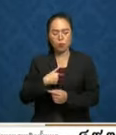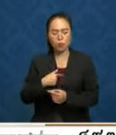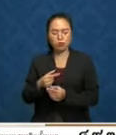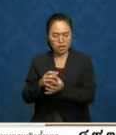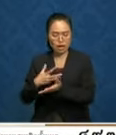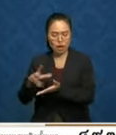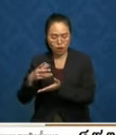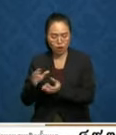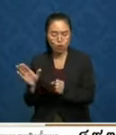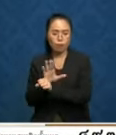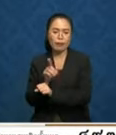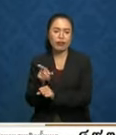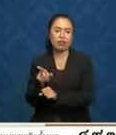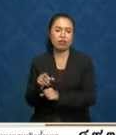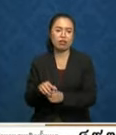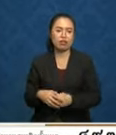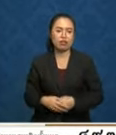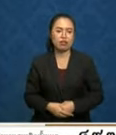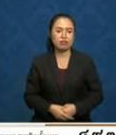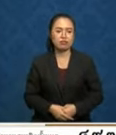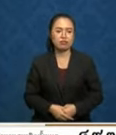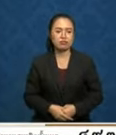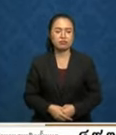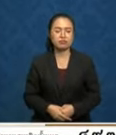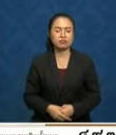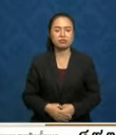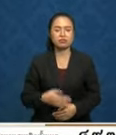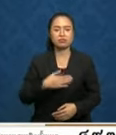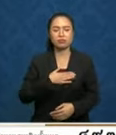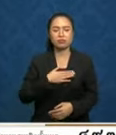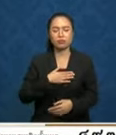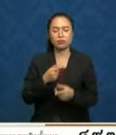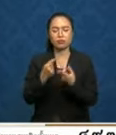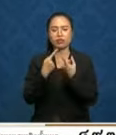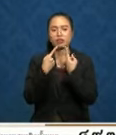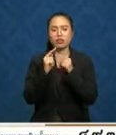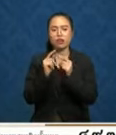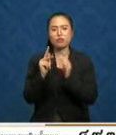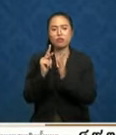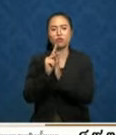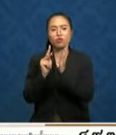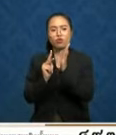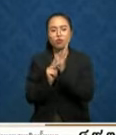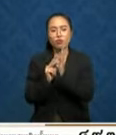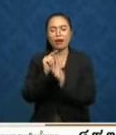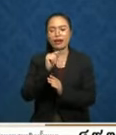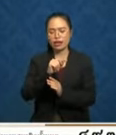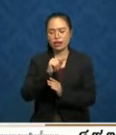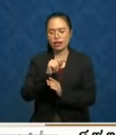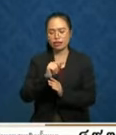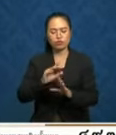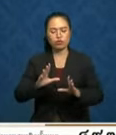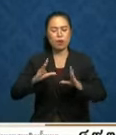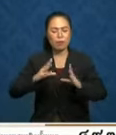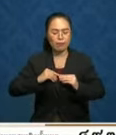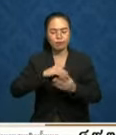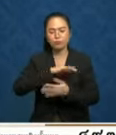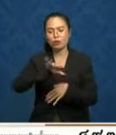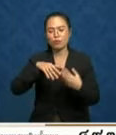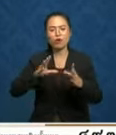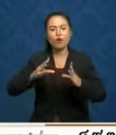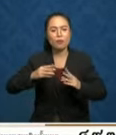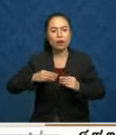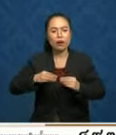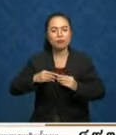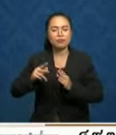ให้ท่านครับผมกำลังจะบอกว่ากฎหมายฉบับนี้ไม่มีใครขัดข้องนะกระทรวงกล